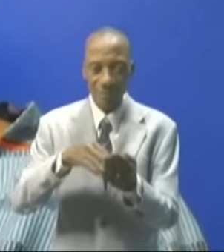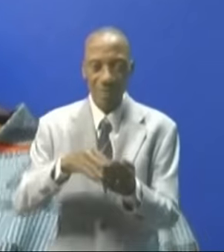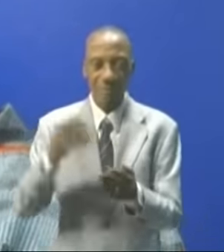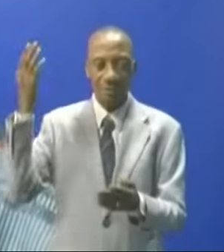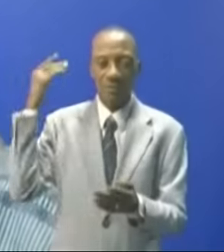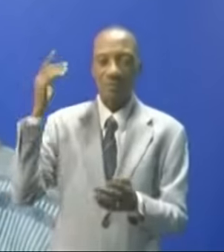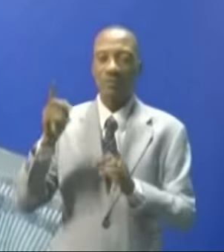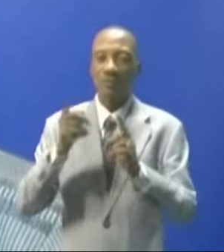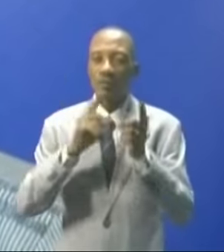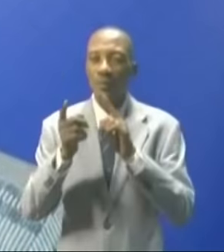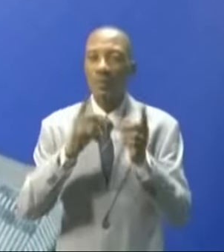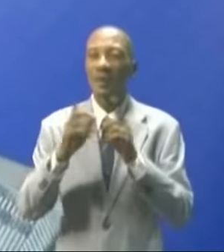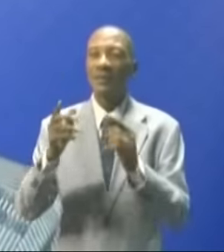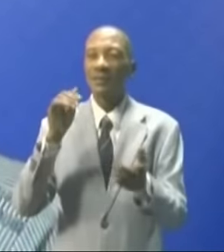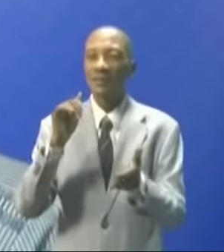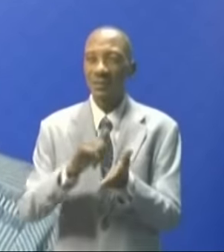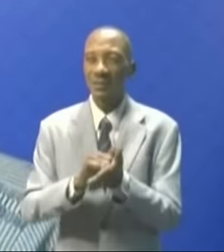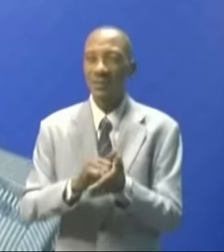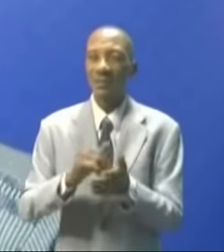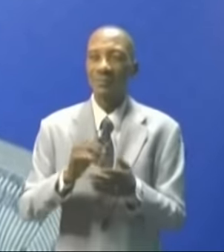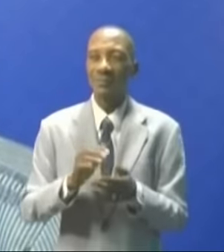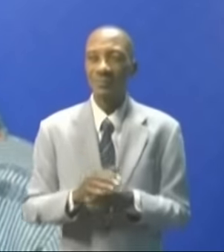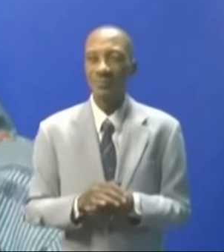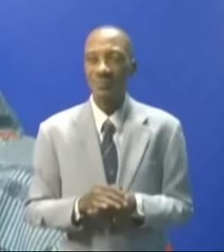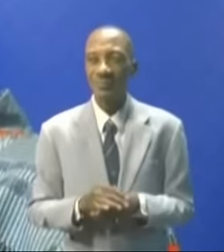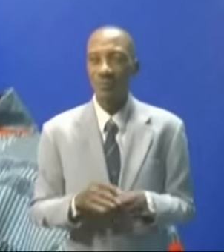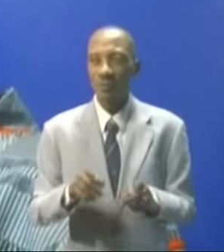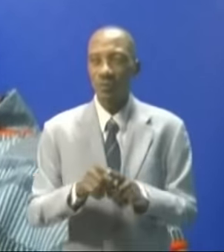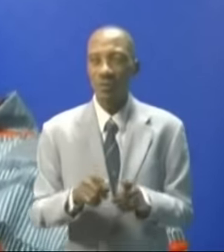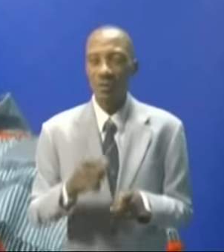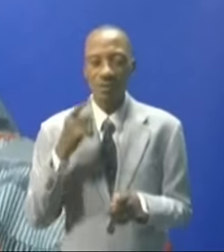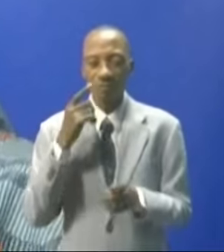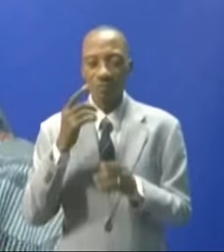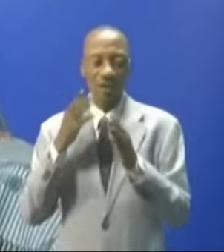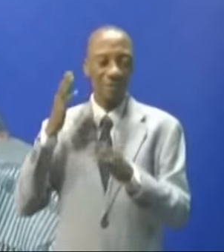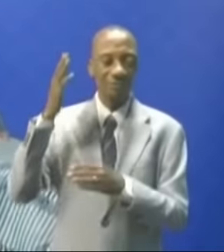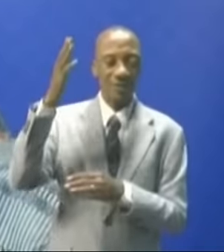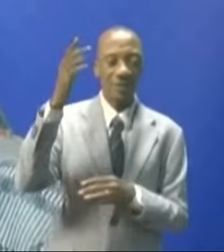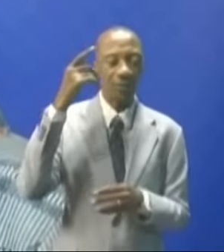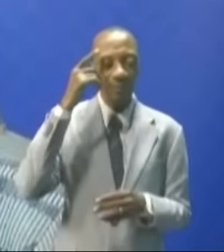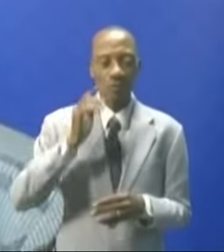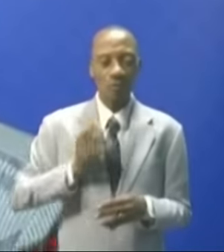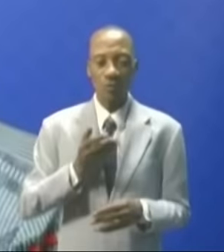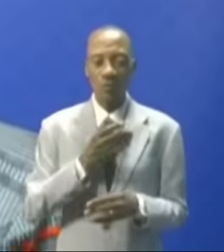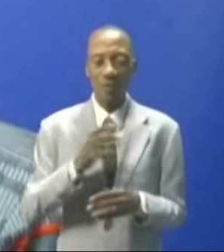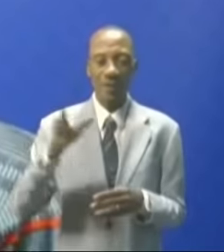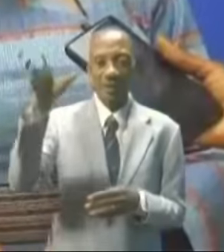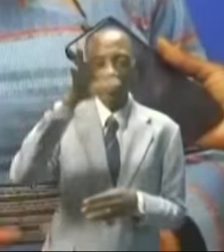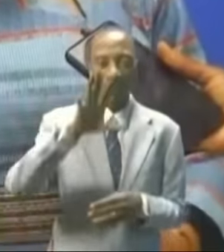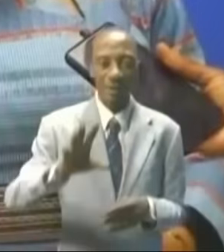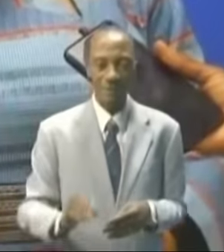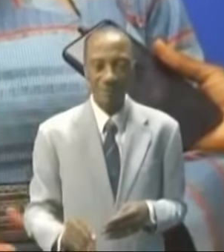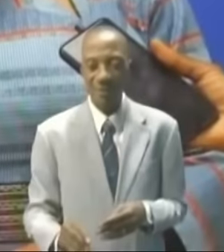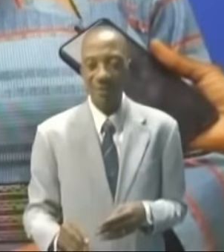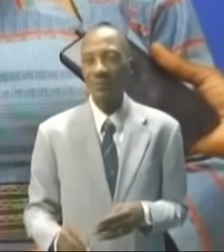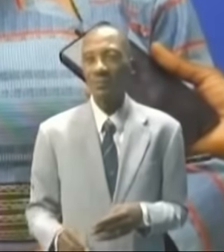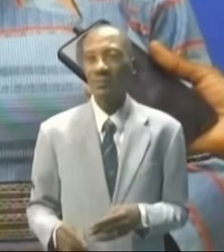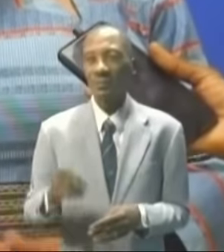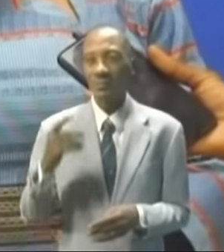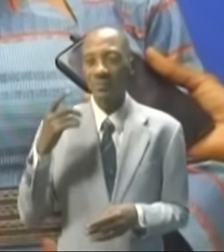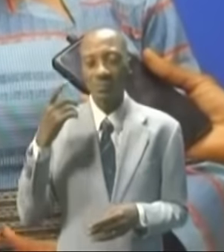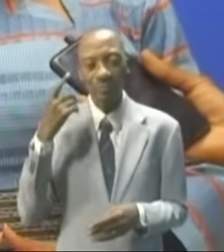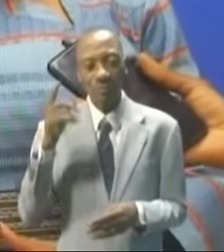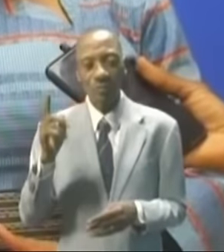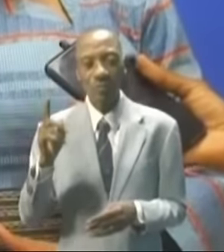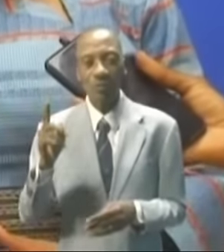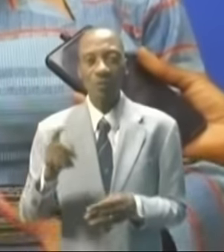aussi de l'avenir de notre continent et toute la responsabilité que nous portons comme bassin du Congo